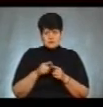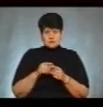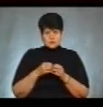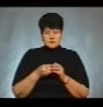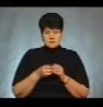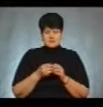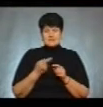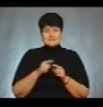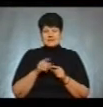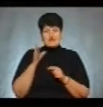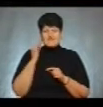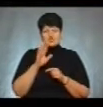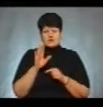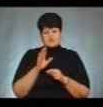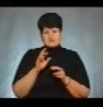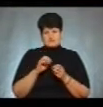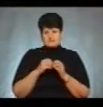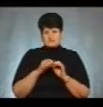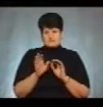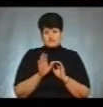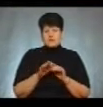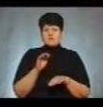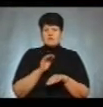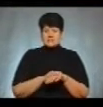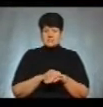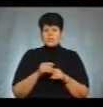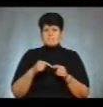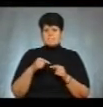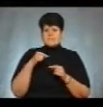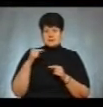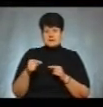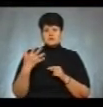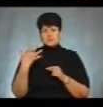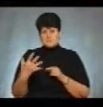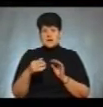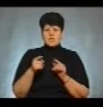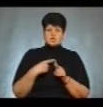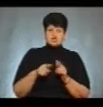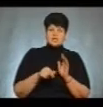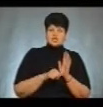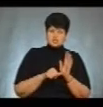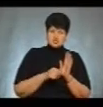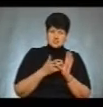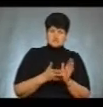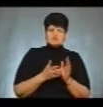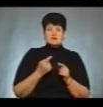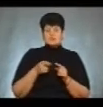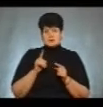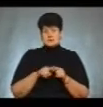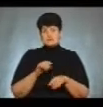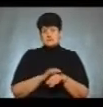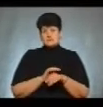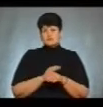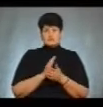чи ні? Ні, це не вважається недоліком, тому що фактичний метраж дороги чи на 5, чи на 6, хоча це в деякій мірі це